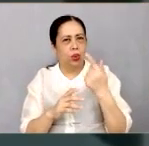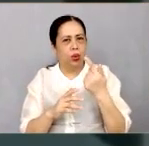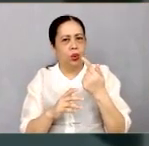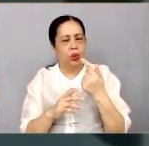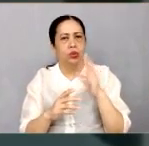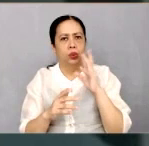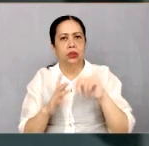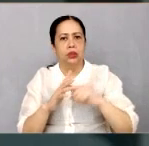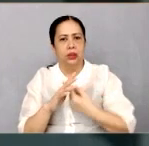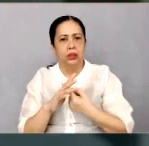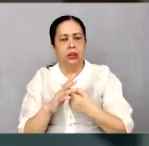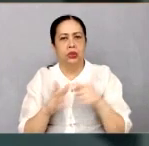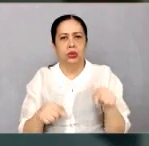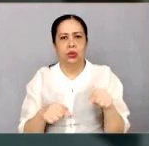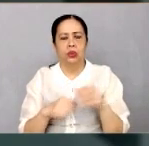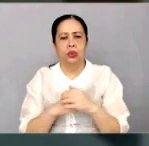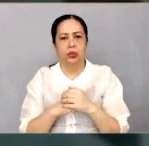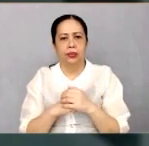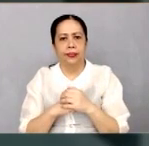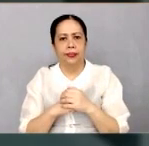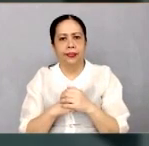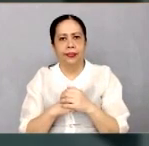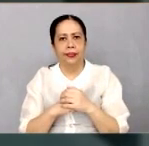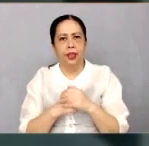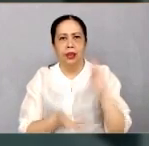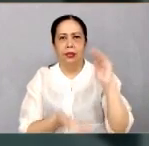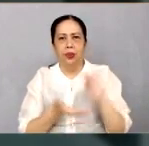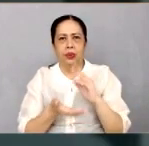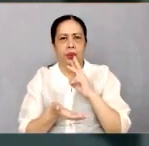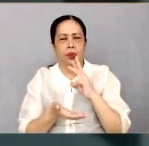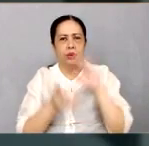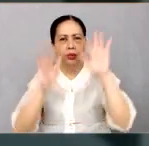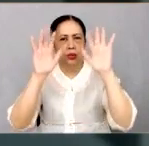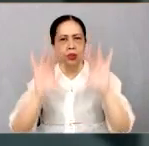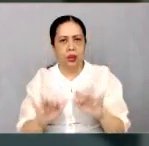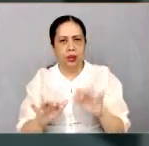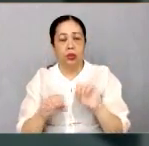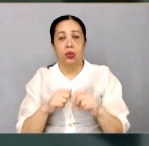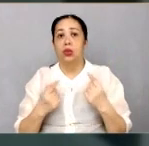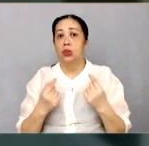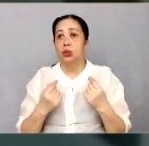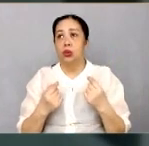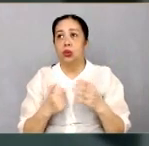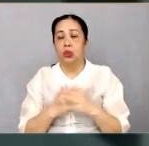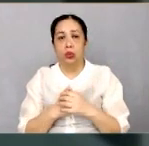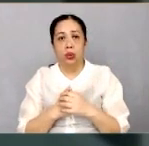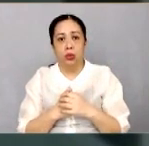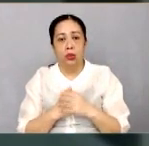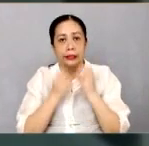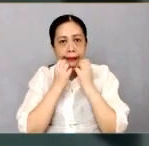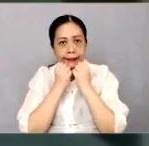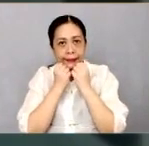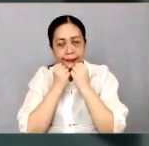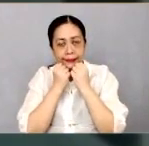na yung bawas ng tubig ulan. So anong gagawin natin is samantalahin natin itong